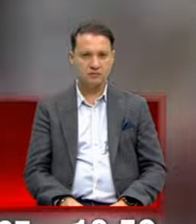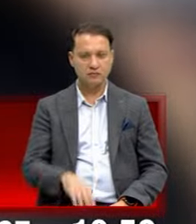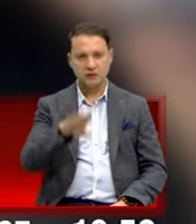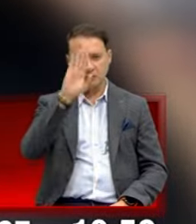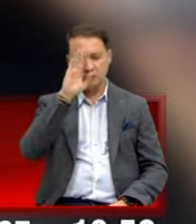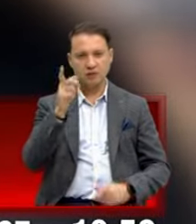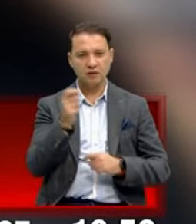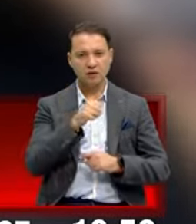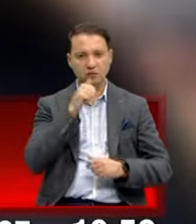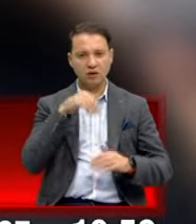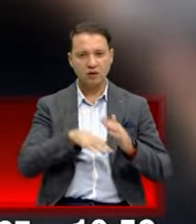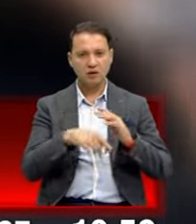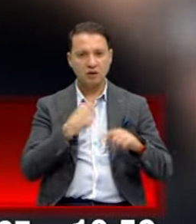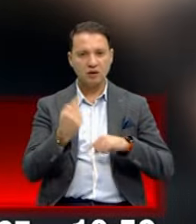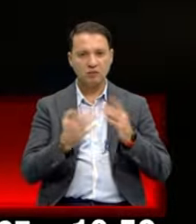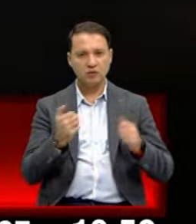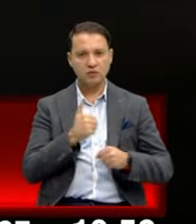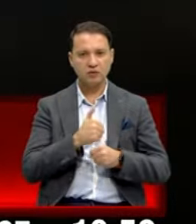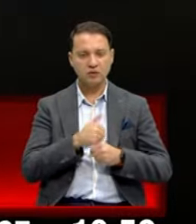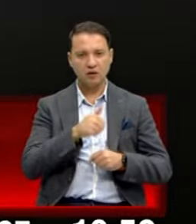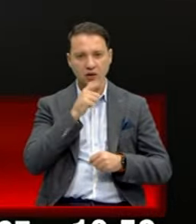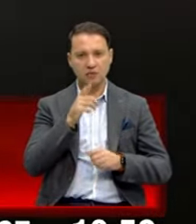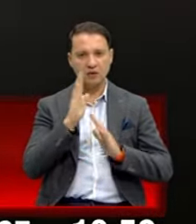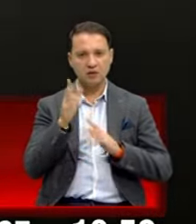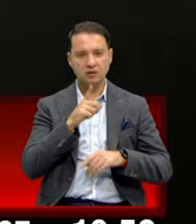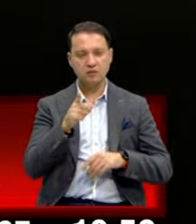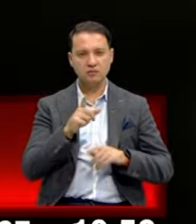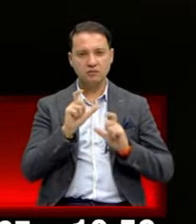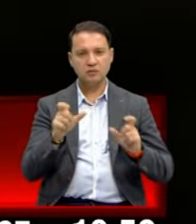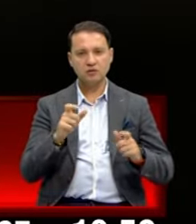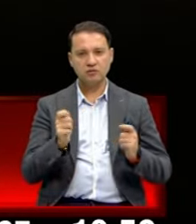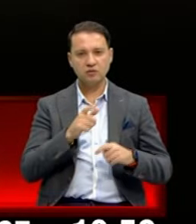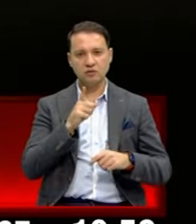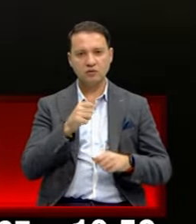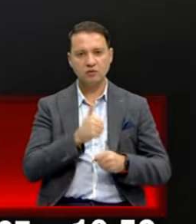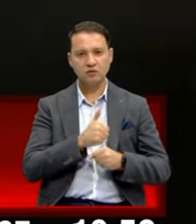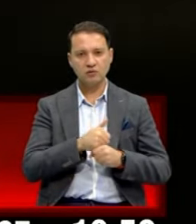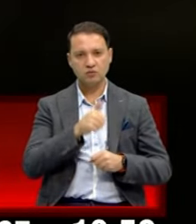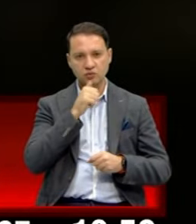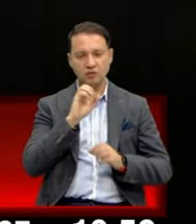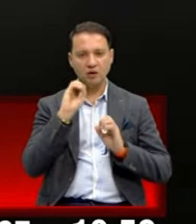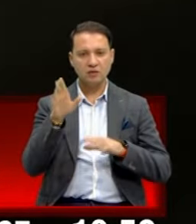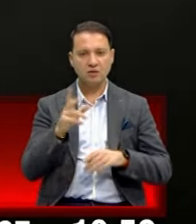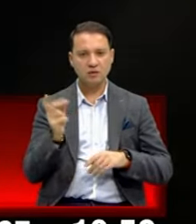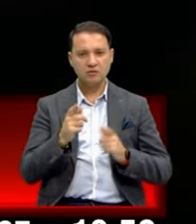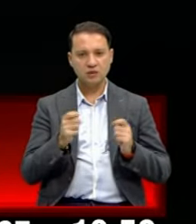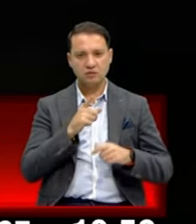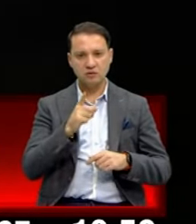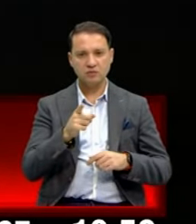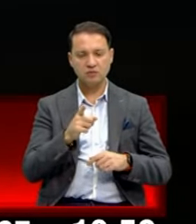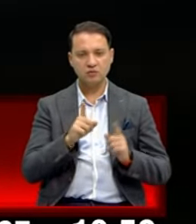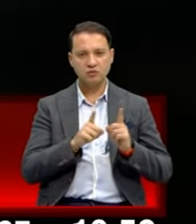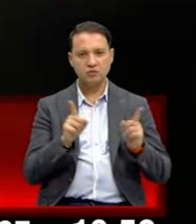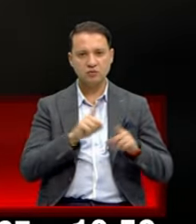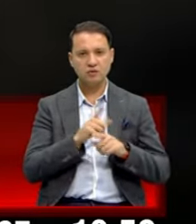İstanbul İtfaiyesi, sualtı arama kurtarma ekipleri şahsın yanına giderek müdahale etmeye çalıştı. Ekiplere su sıçratarak kaçmaya çalışsa da